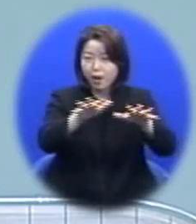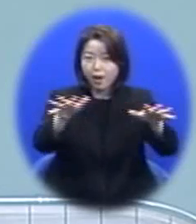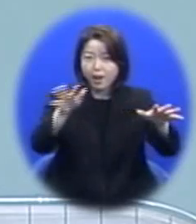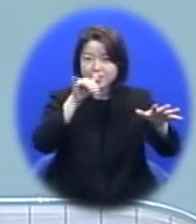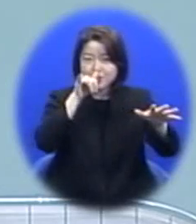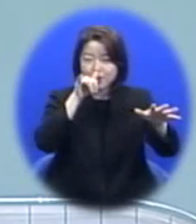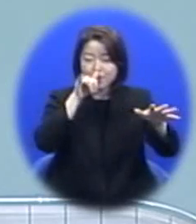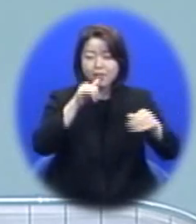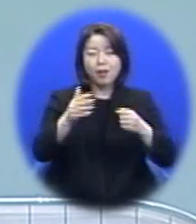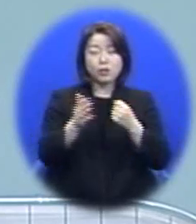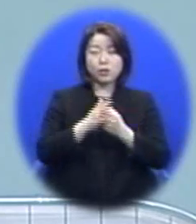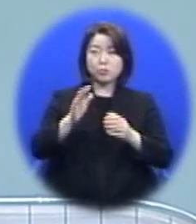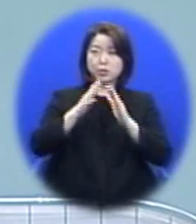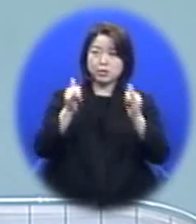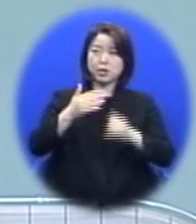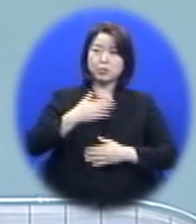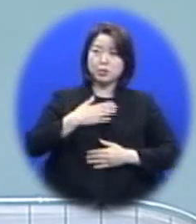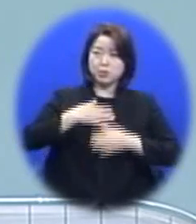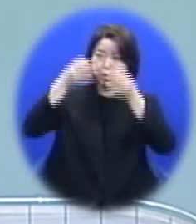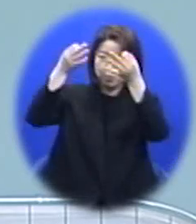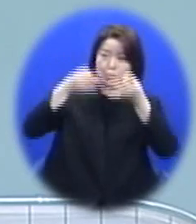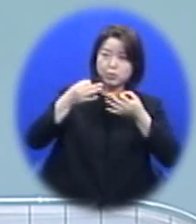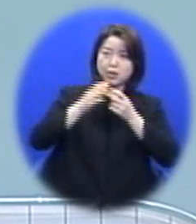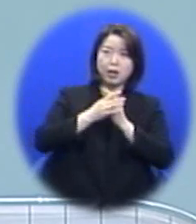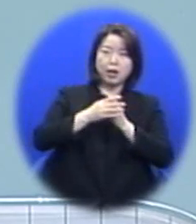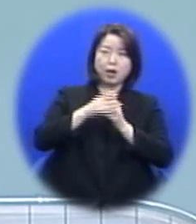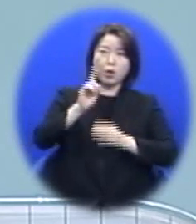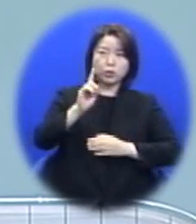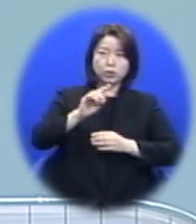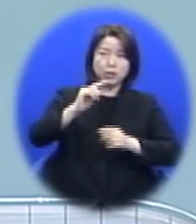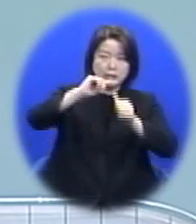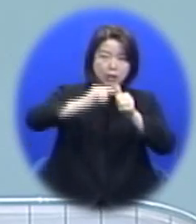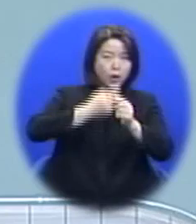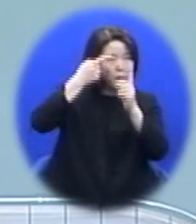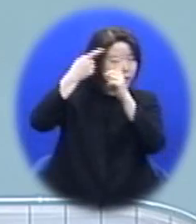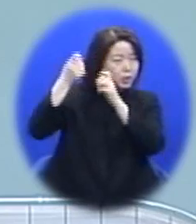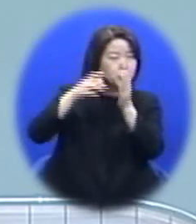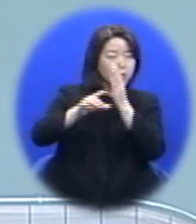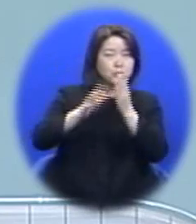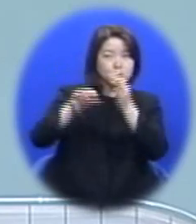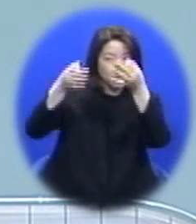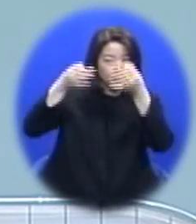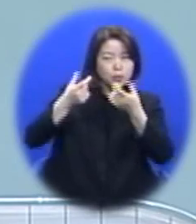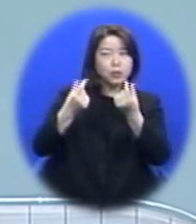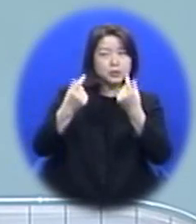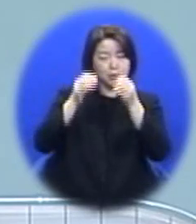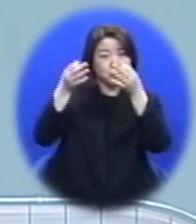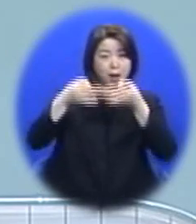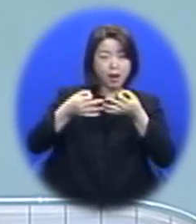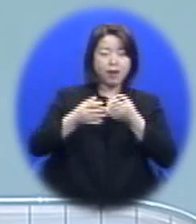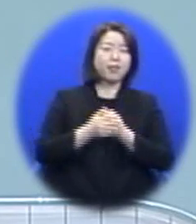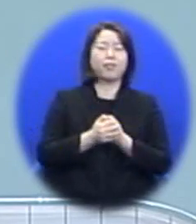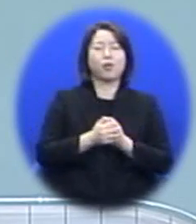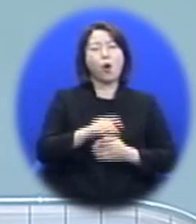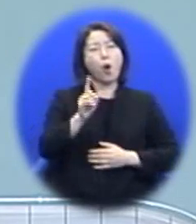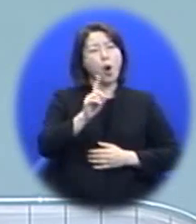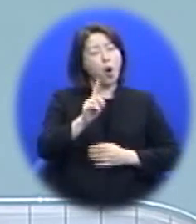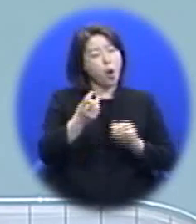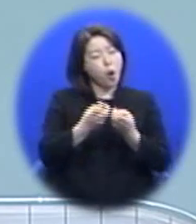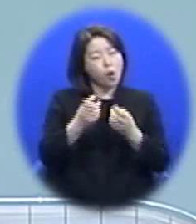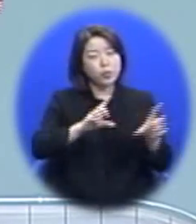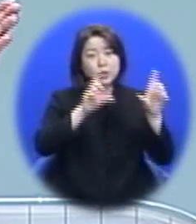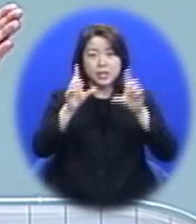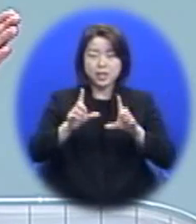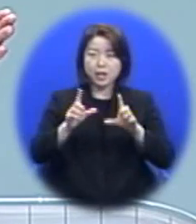그래서 사람들이 저를 보면 무슨 천년 기념물 보듯이 봅니다. 아니 어떻게 살길래 어떻게 그래서